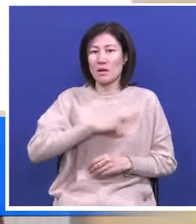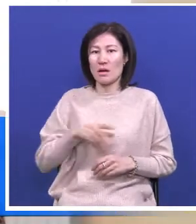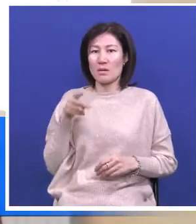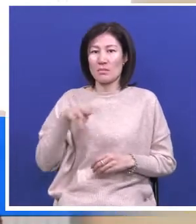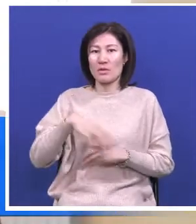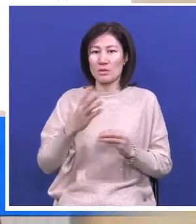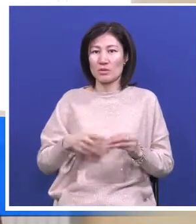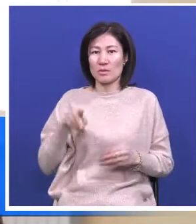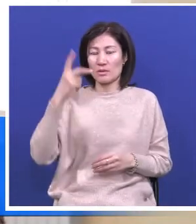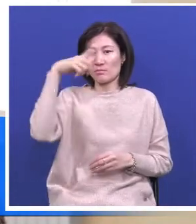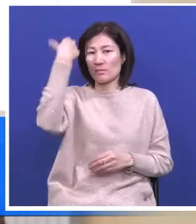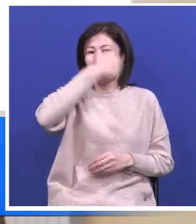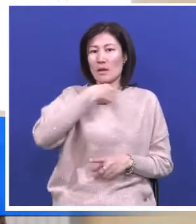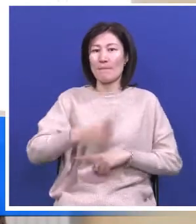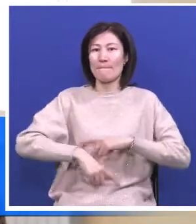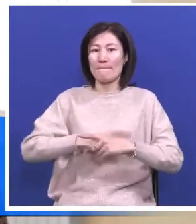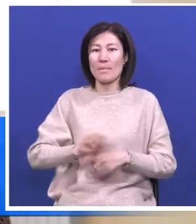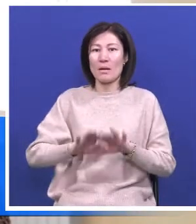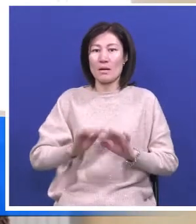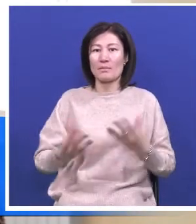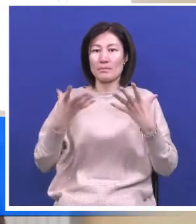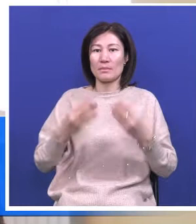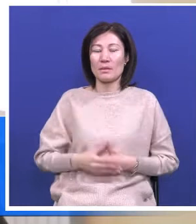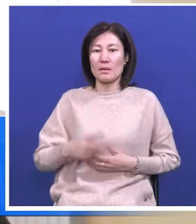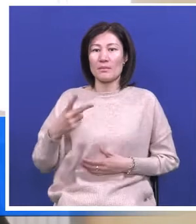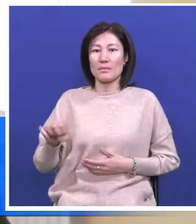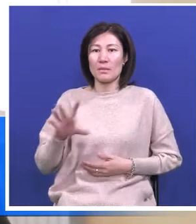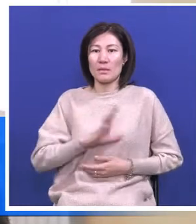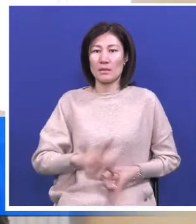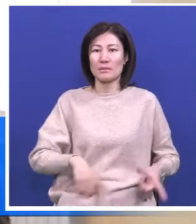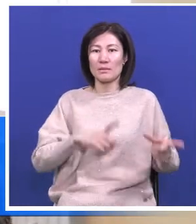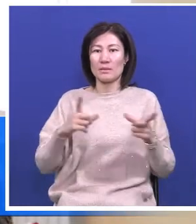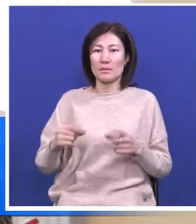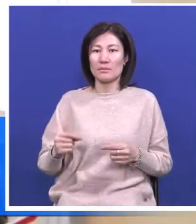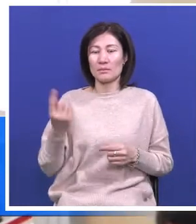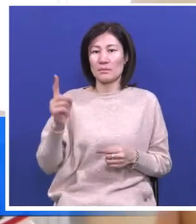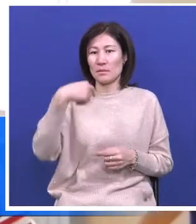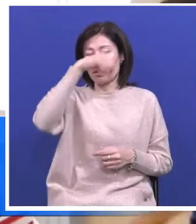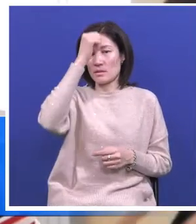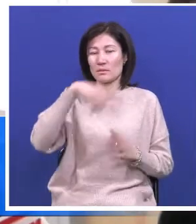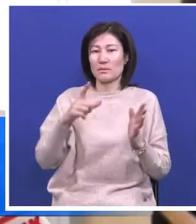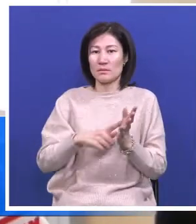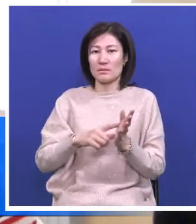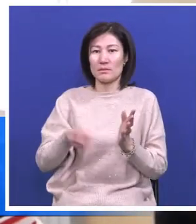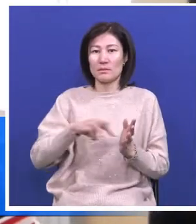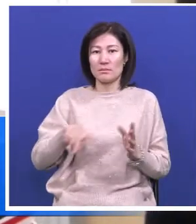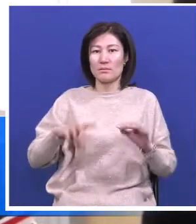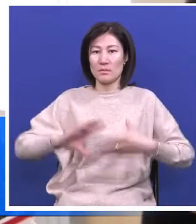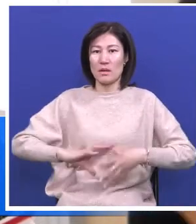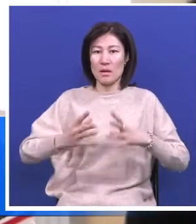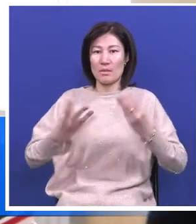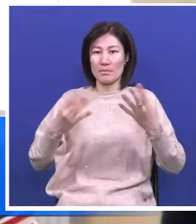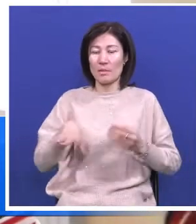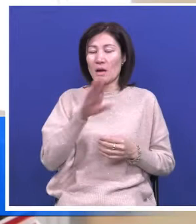осы 2021-ге дейін осы балдарымыз барлығы платный секциямен келіп, осы айында 7000 теңгеден төлеп, осы барлық